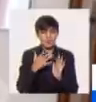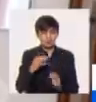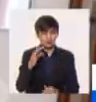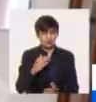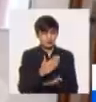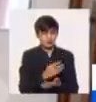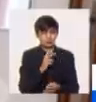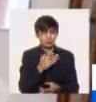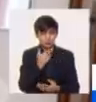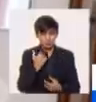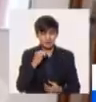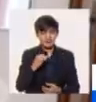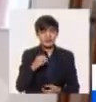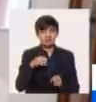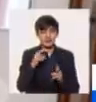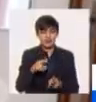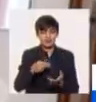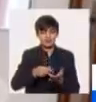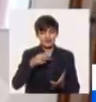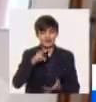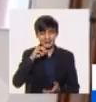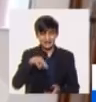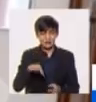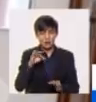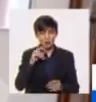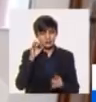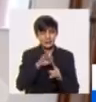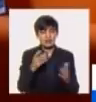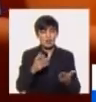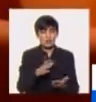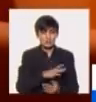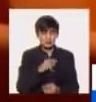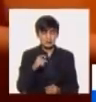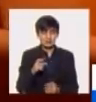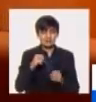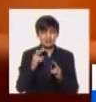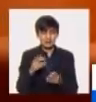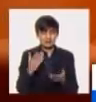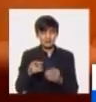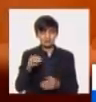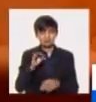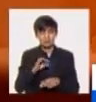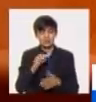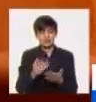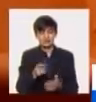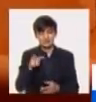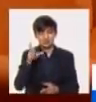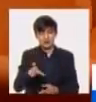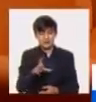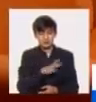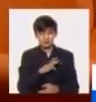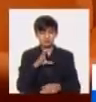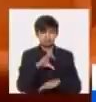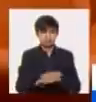Бұл экспресс-тестермен скрининг жасаудың негізі бағыты ол тез арада. Егер тасымалдаушылар бар болатын болса, соларды